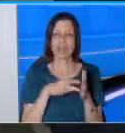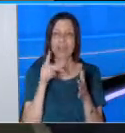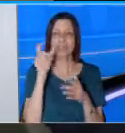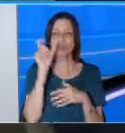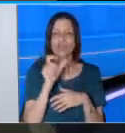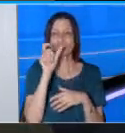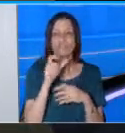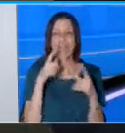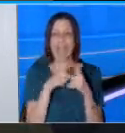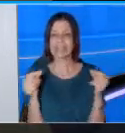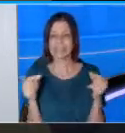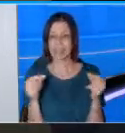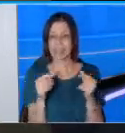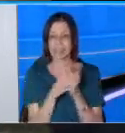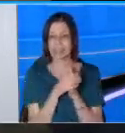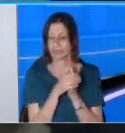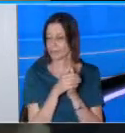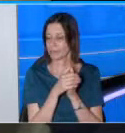עזה.